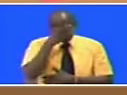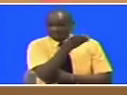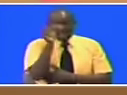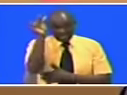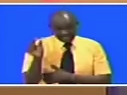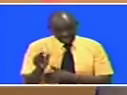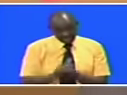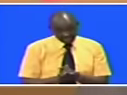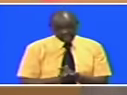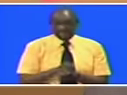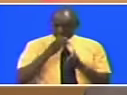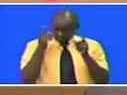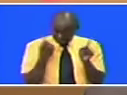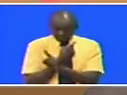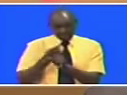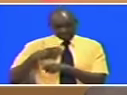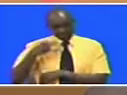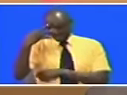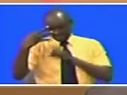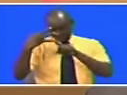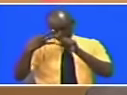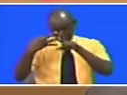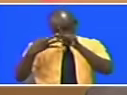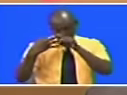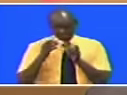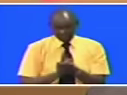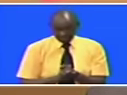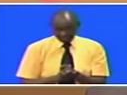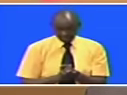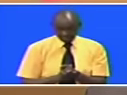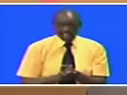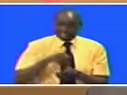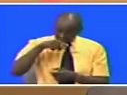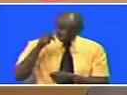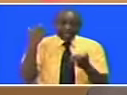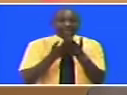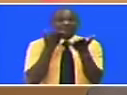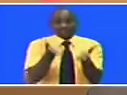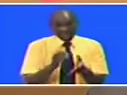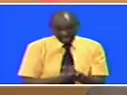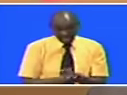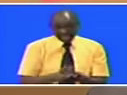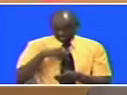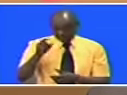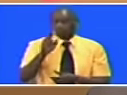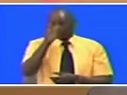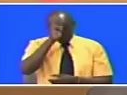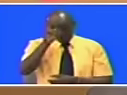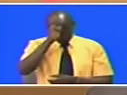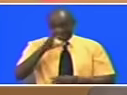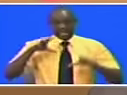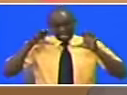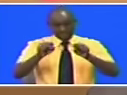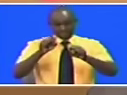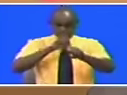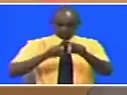Italia. Alberto Fluvio, Poli Stefano na Mario Mele walifikishwa na kukabidhiwa kumradhi kwa maafisa